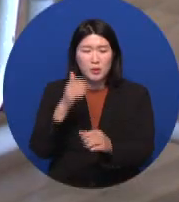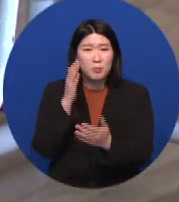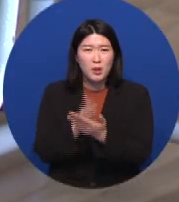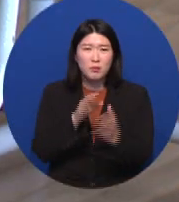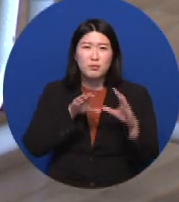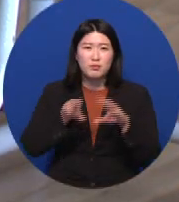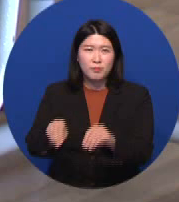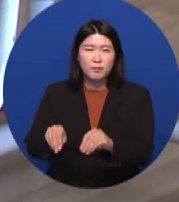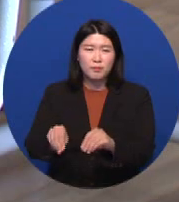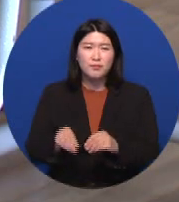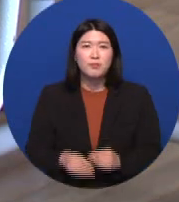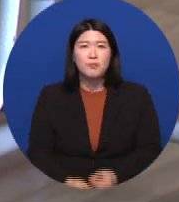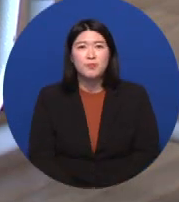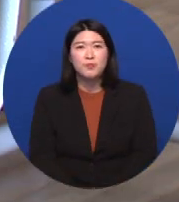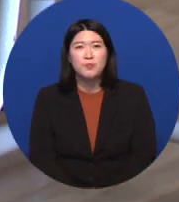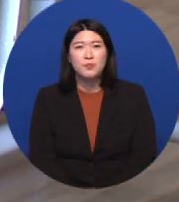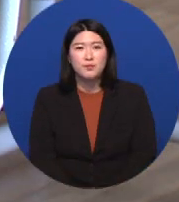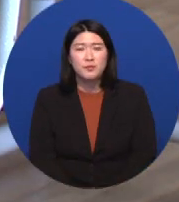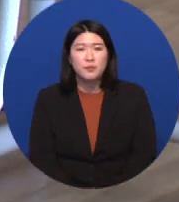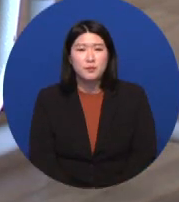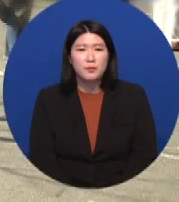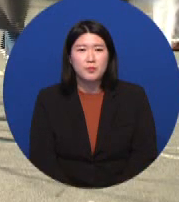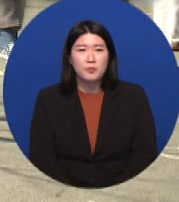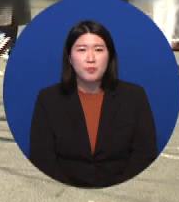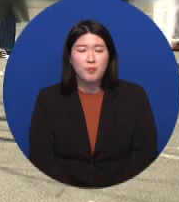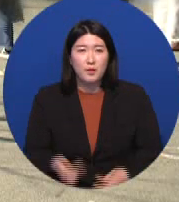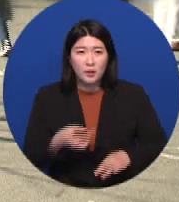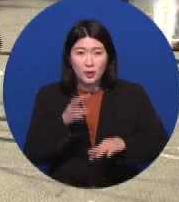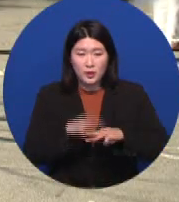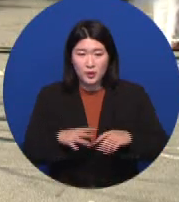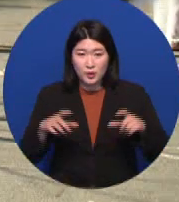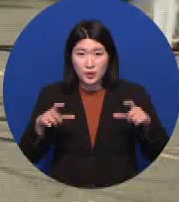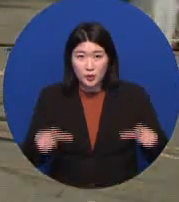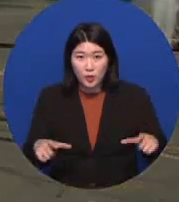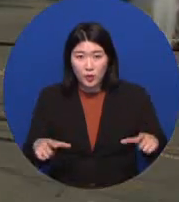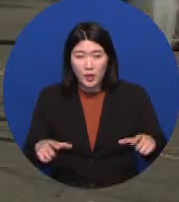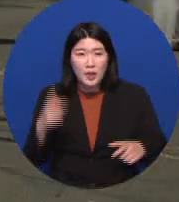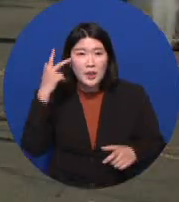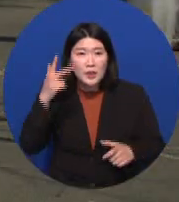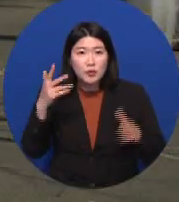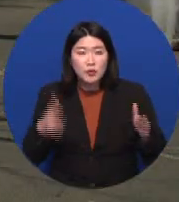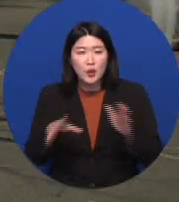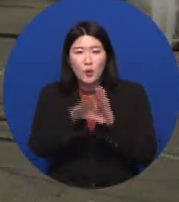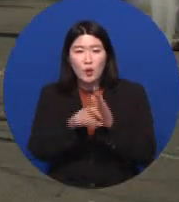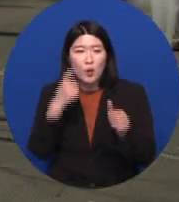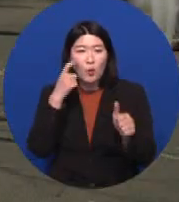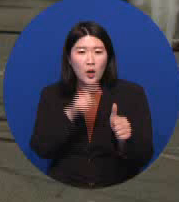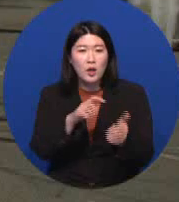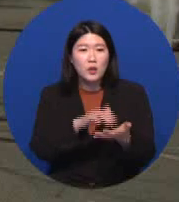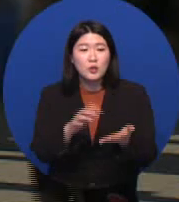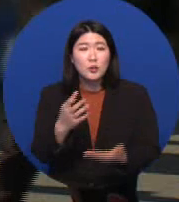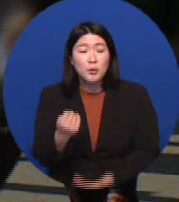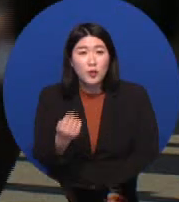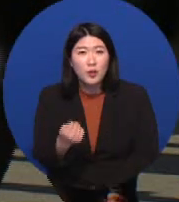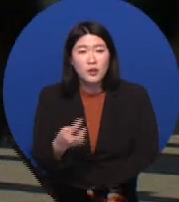사태를 주시하고 있습니다. 대전의 경우 설 연휴를 포함한 최근 한 주간 코로나19